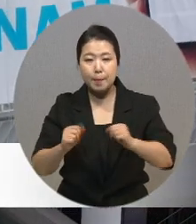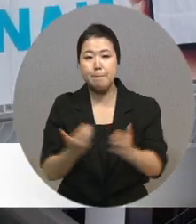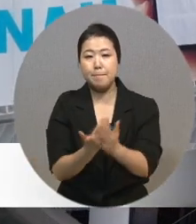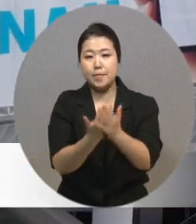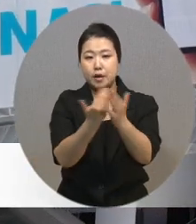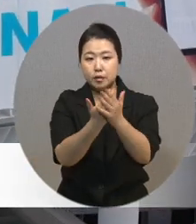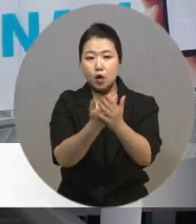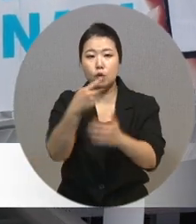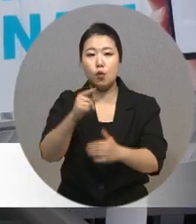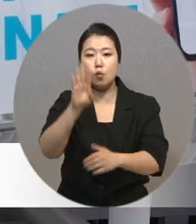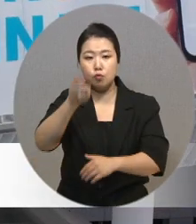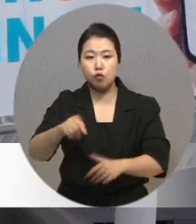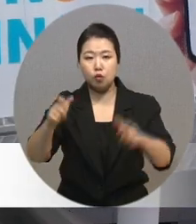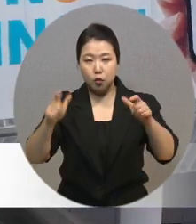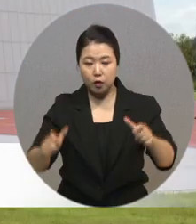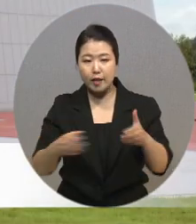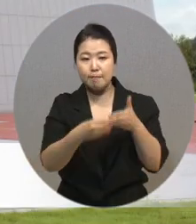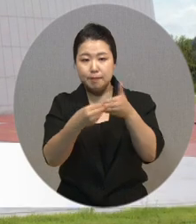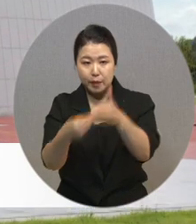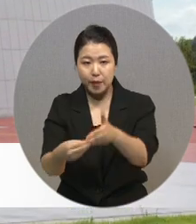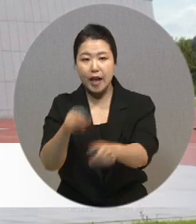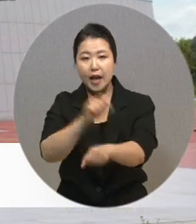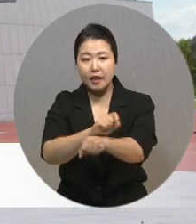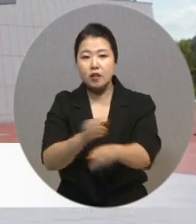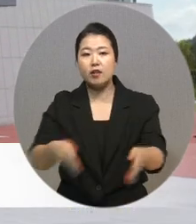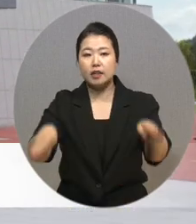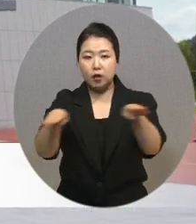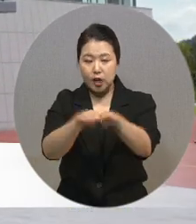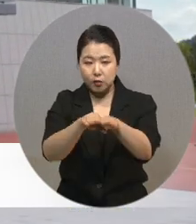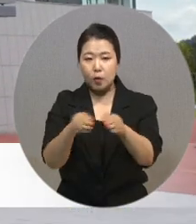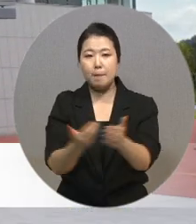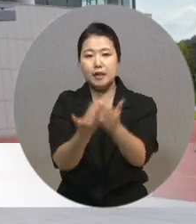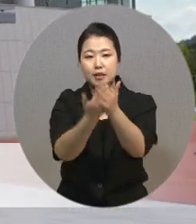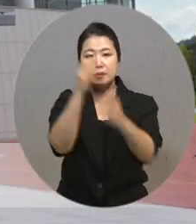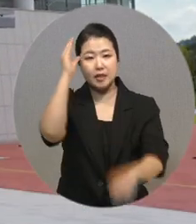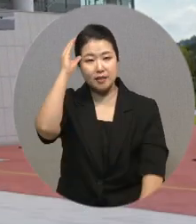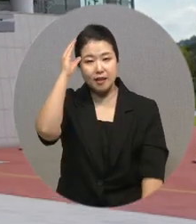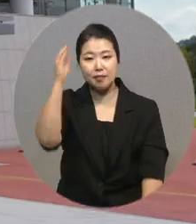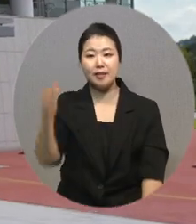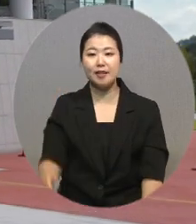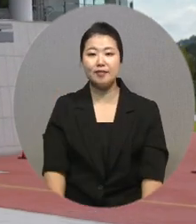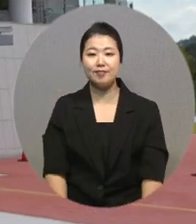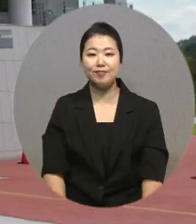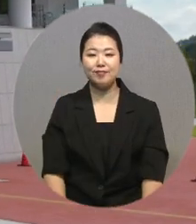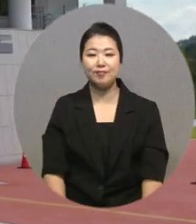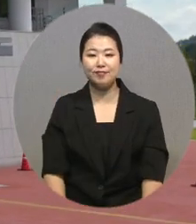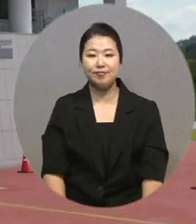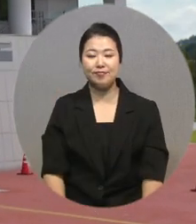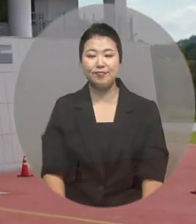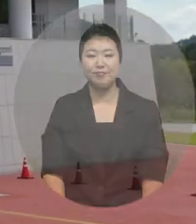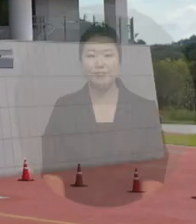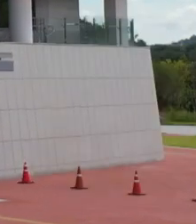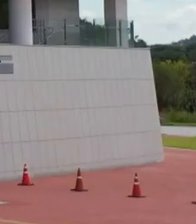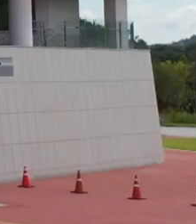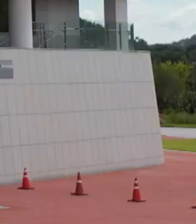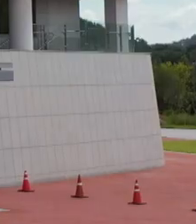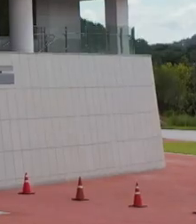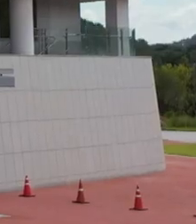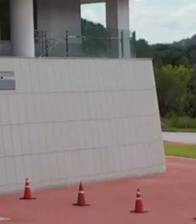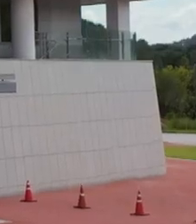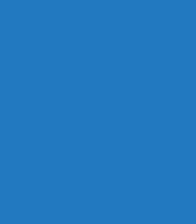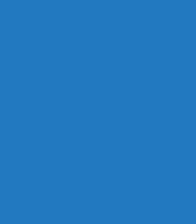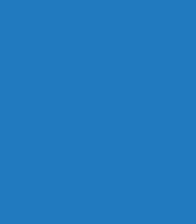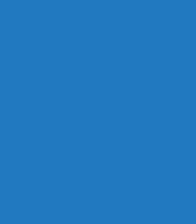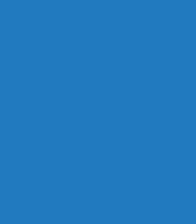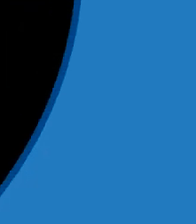동북권의 발전을 견인하는 행정 기관으로 거듭나길 기대합니다 복지뉴스 김재상